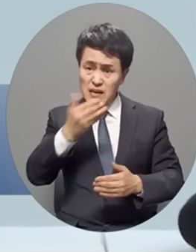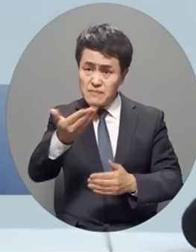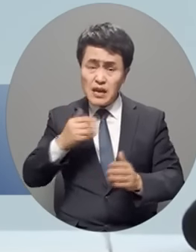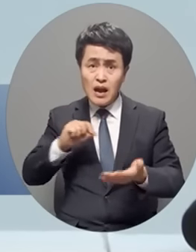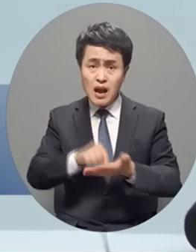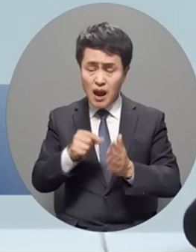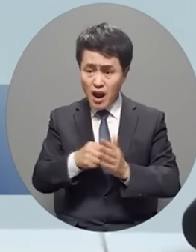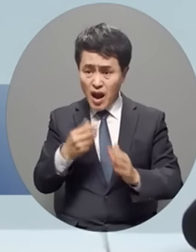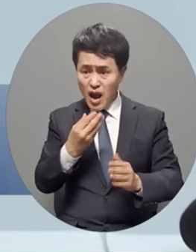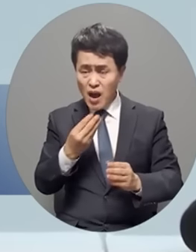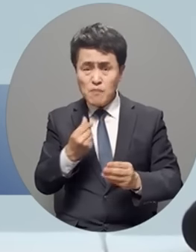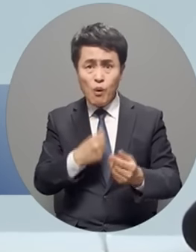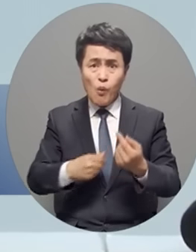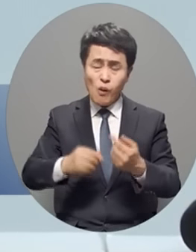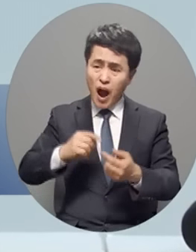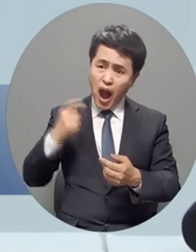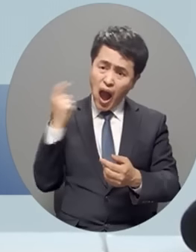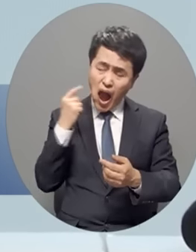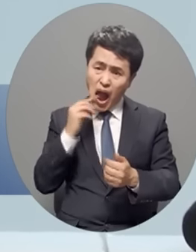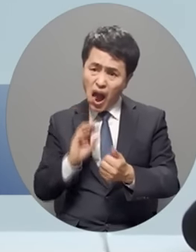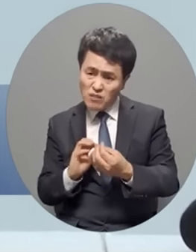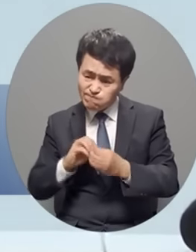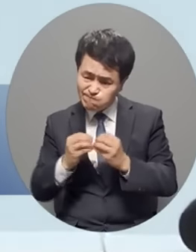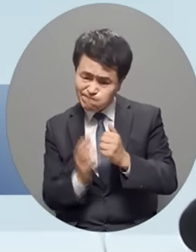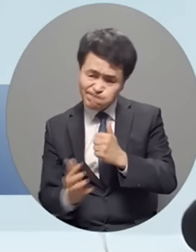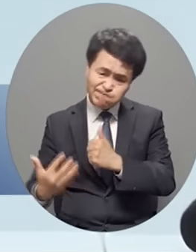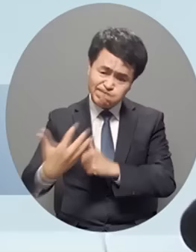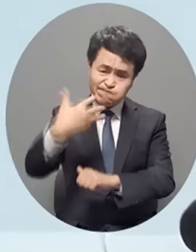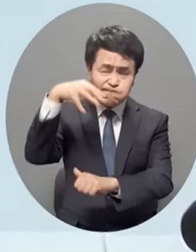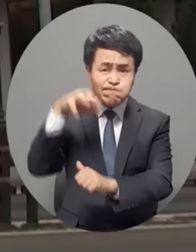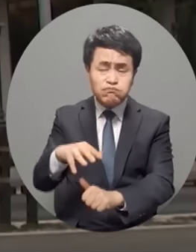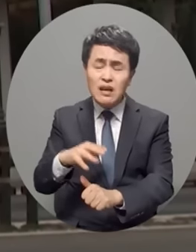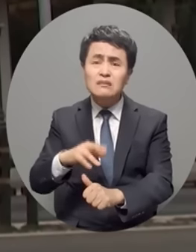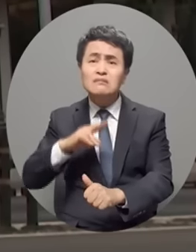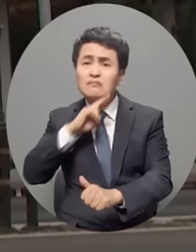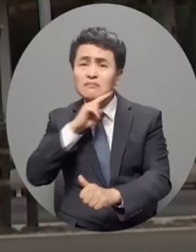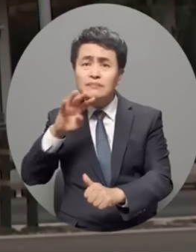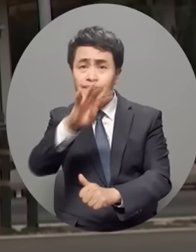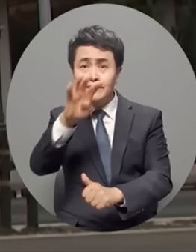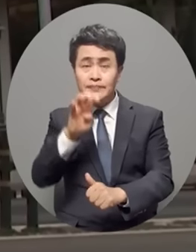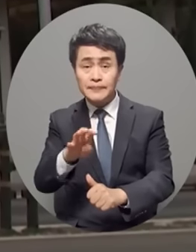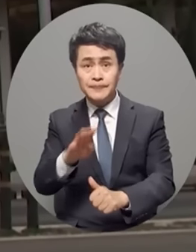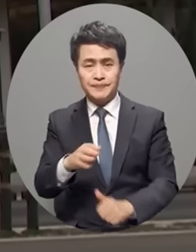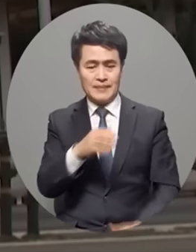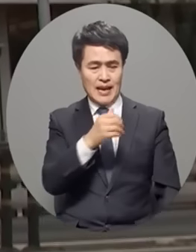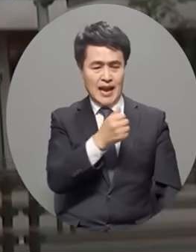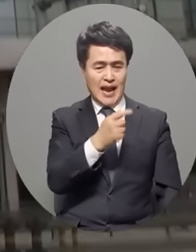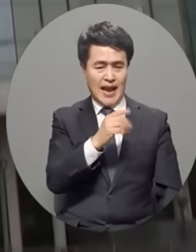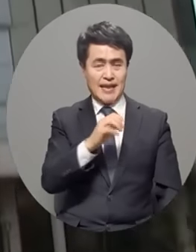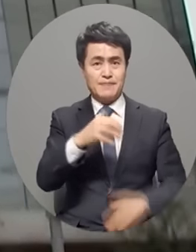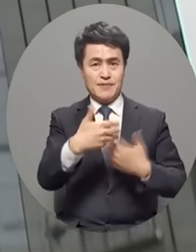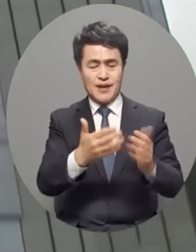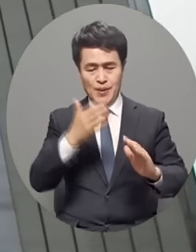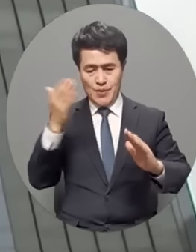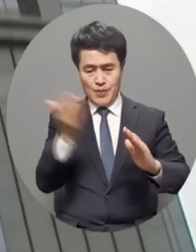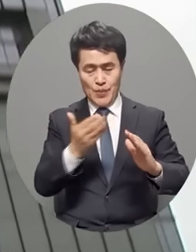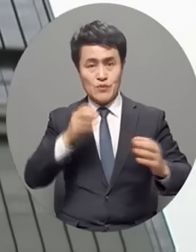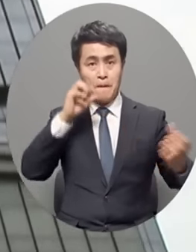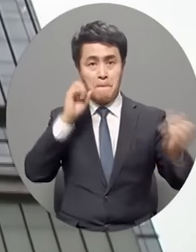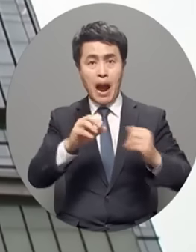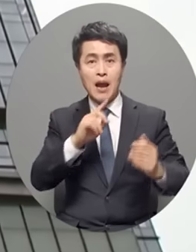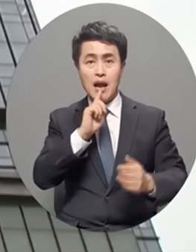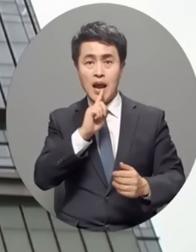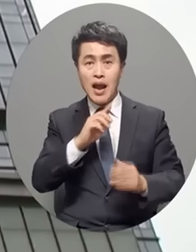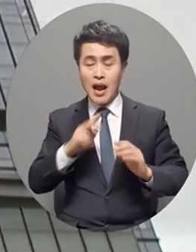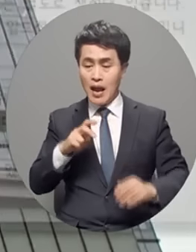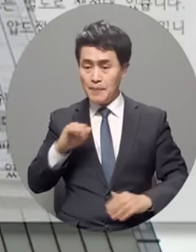저를 매도하는 의도가 저는 사실 진짜 궁금하고요. 이에 대해 하이브가 공식 반박 자료를 냈습니다.